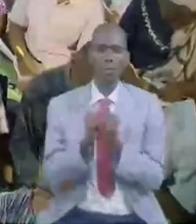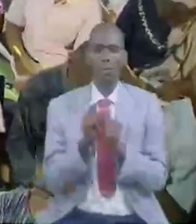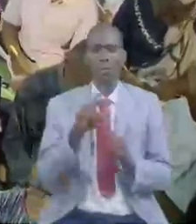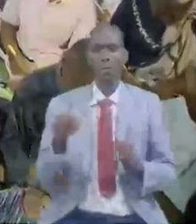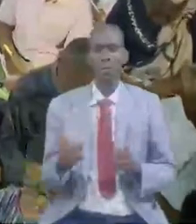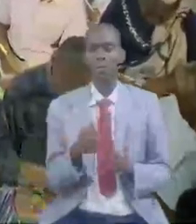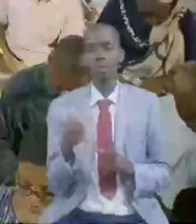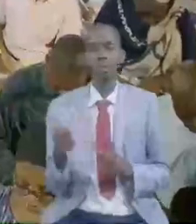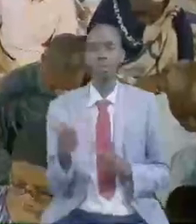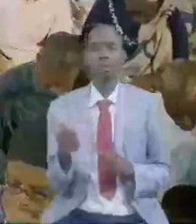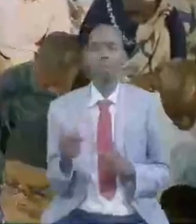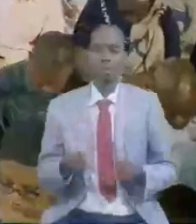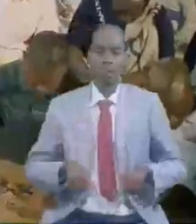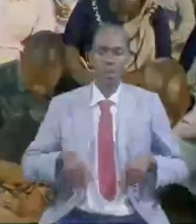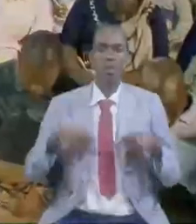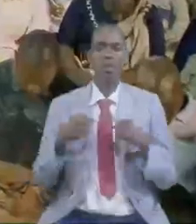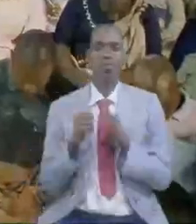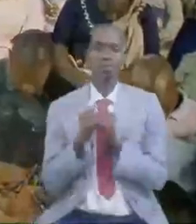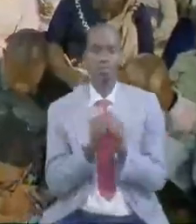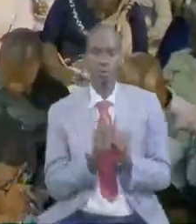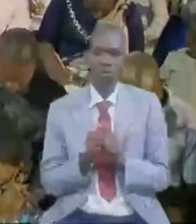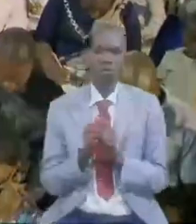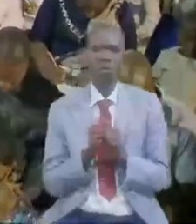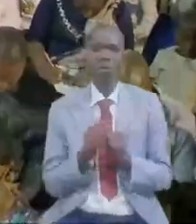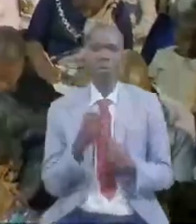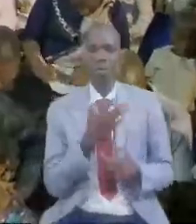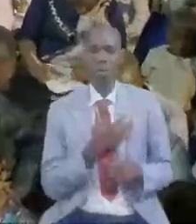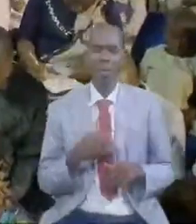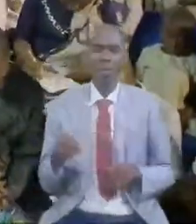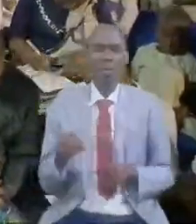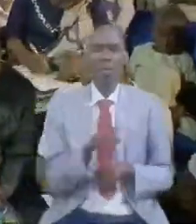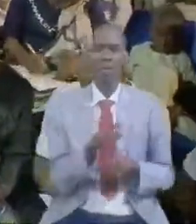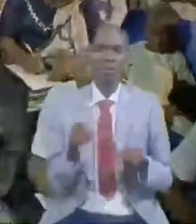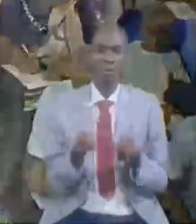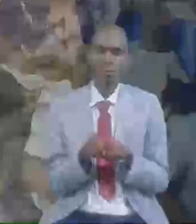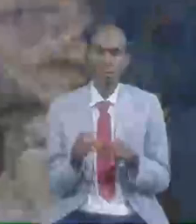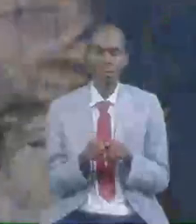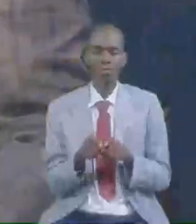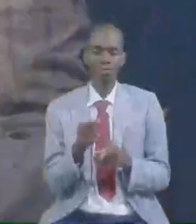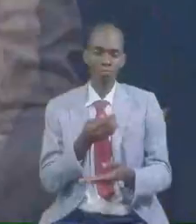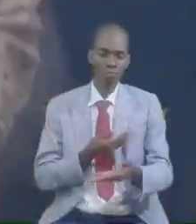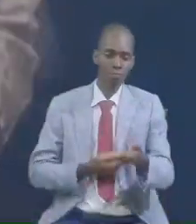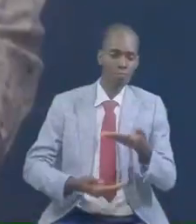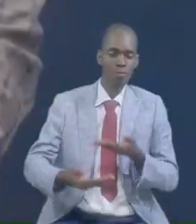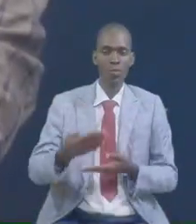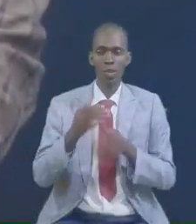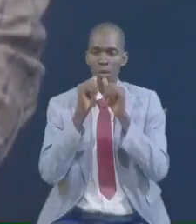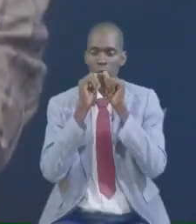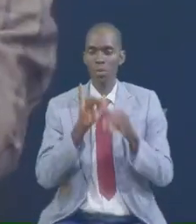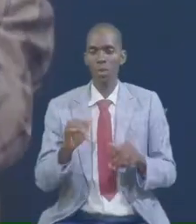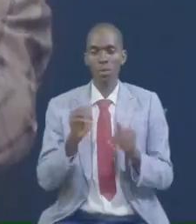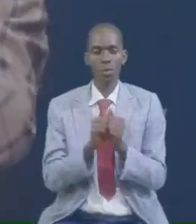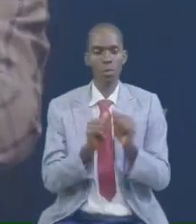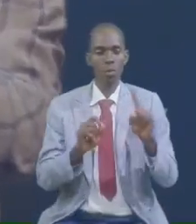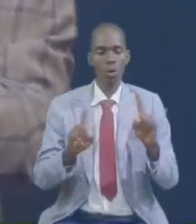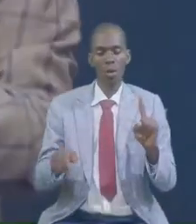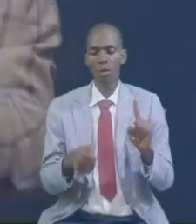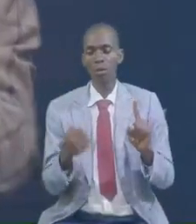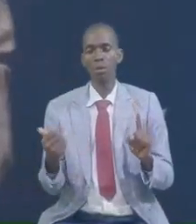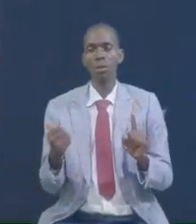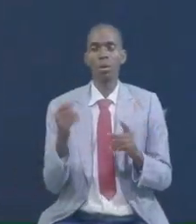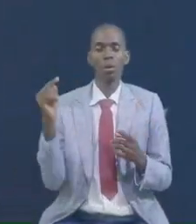ensemble. Ils vivent ensemble. Et ils interchangent les bénédictions l'un